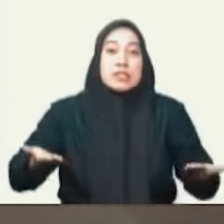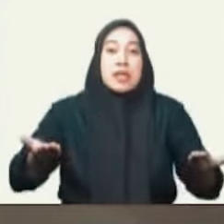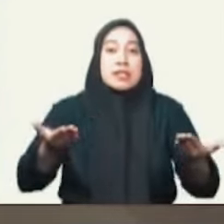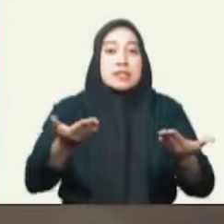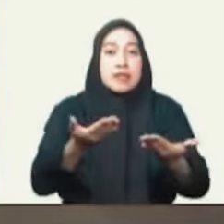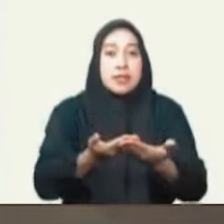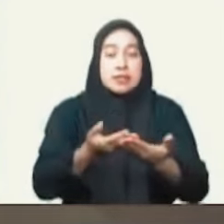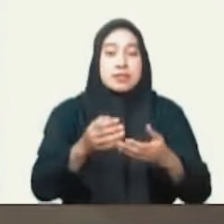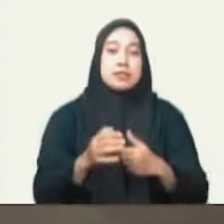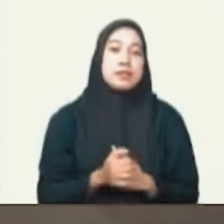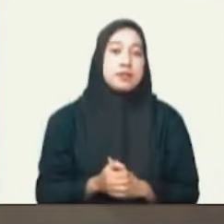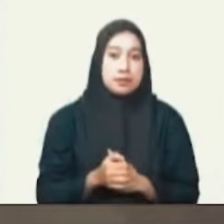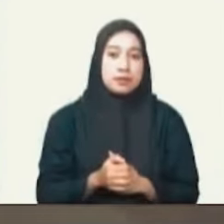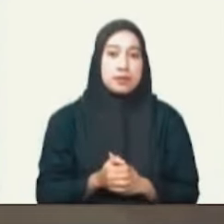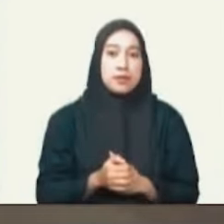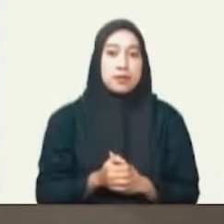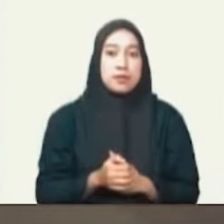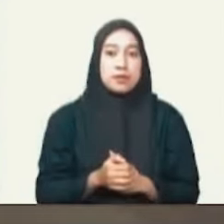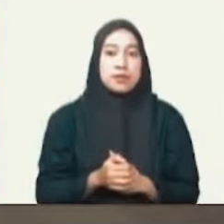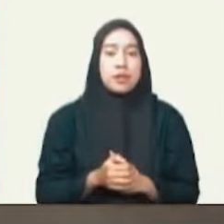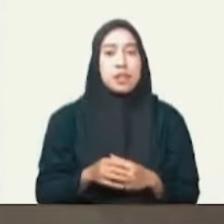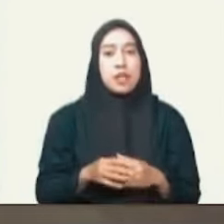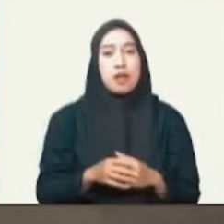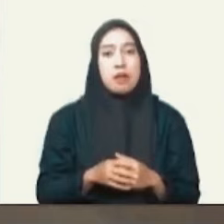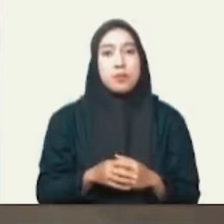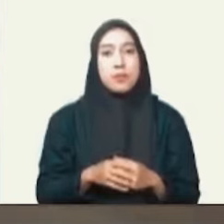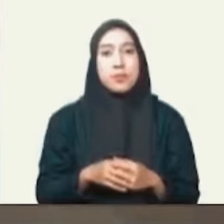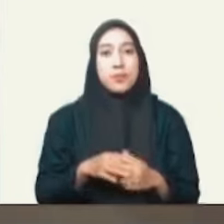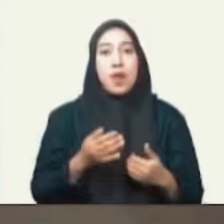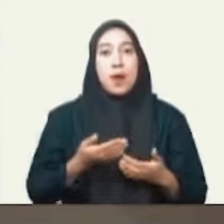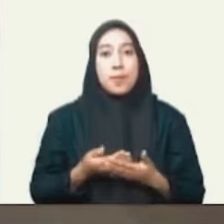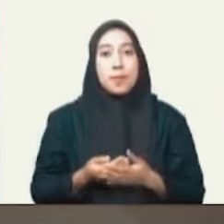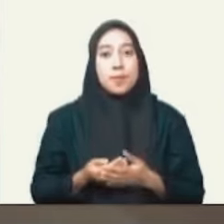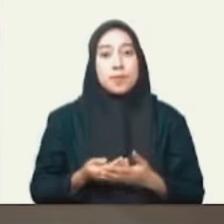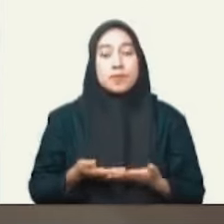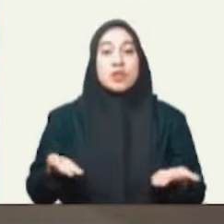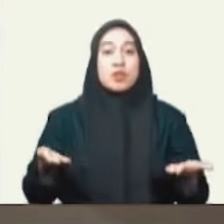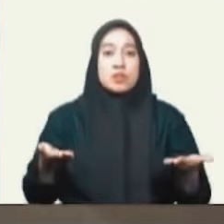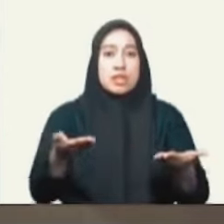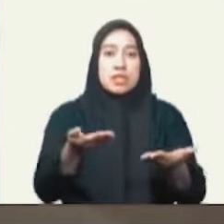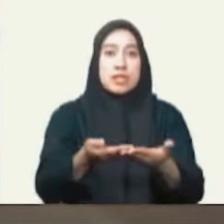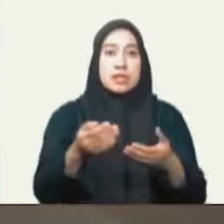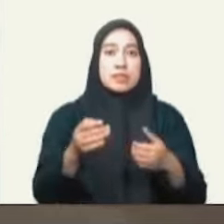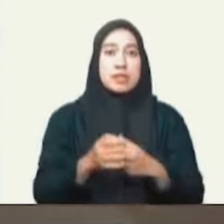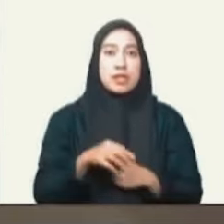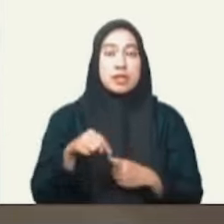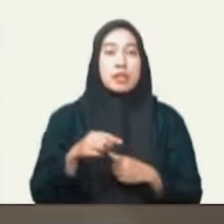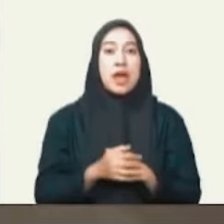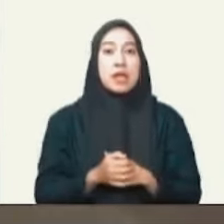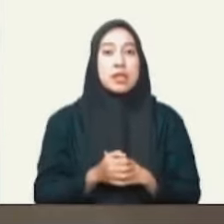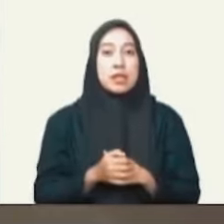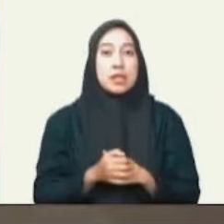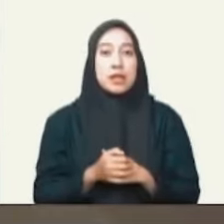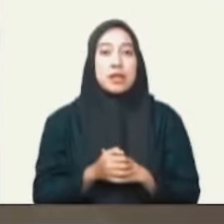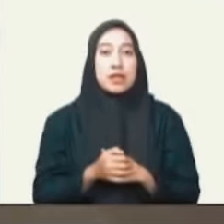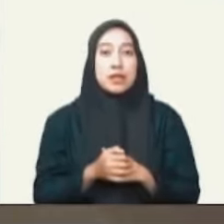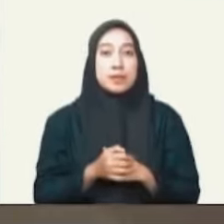Yang turun mungkin lebih tahu karena yang turun ini adalah memang dari ibu sendiri adalah